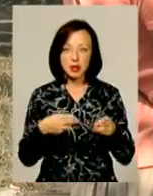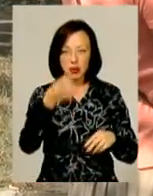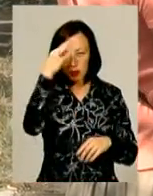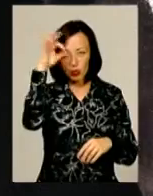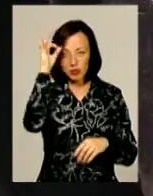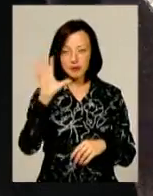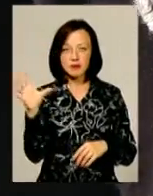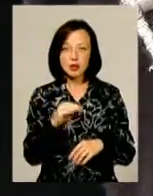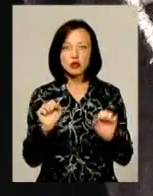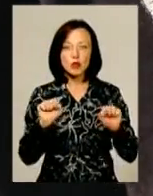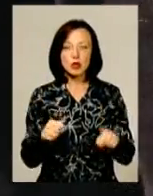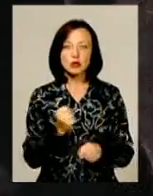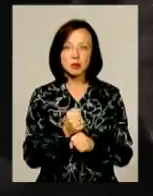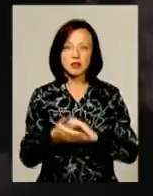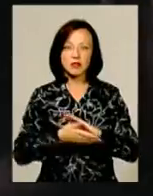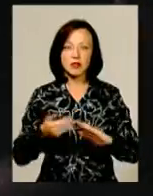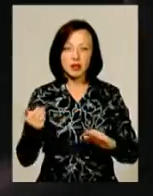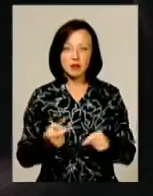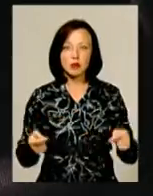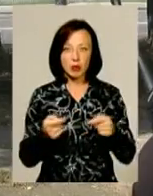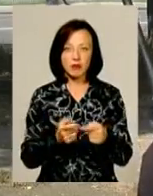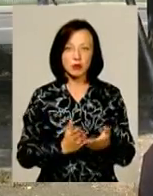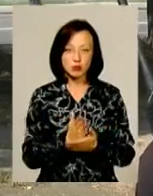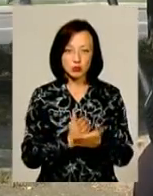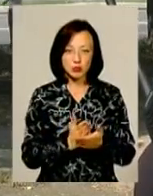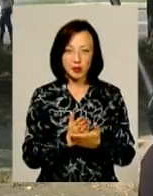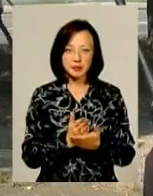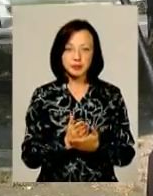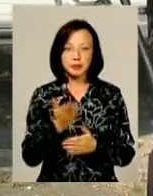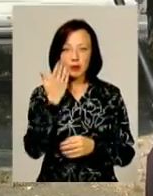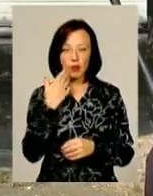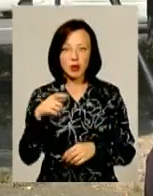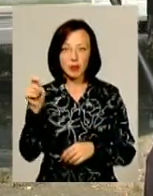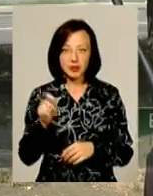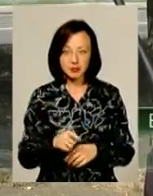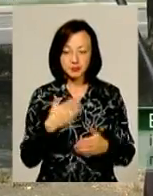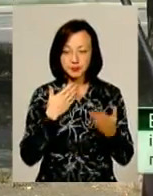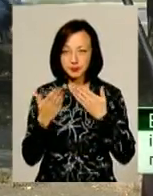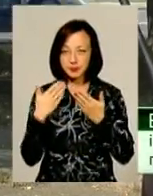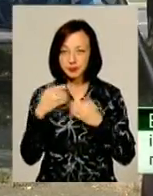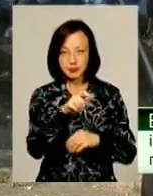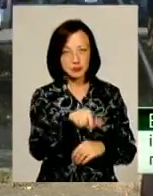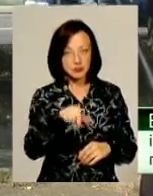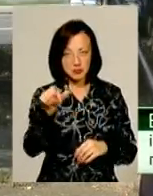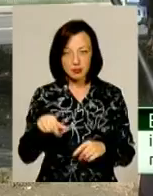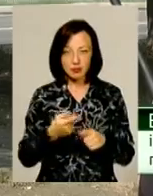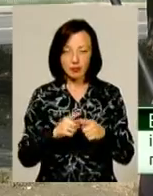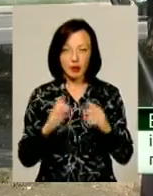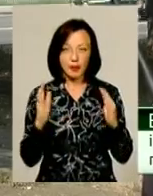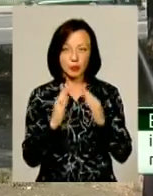Та все, що вони могли зробити – викликати відповідну службу. Прибувши на місце події та поспілкувавшись із мешканцями